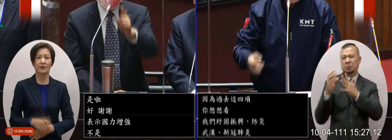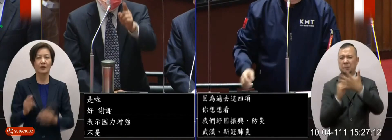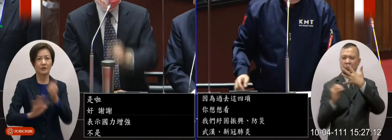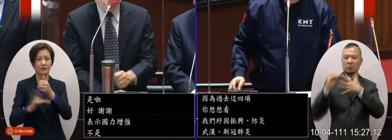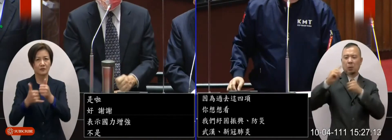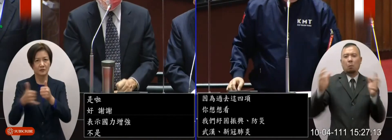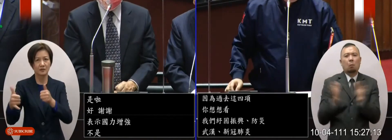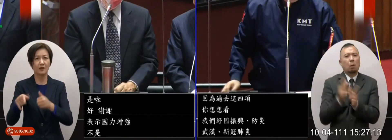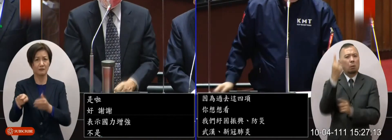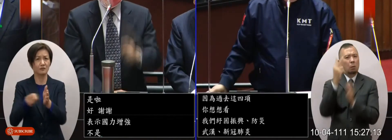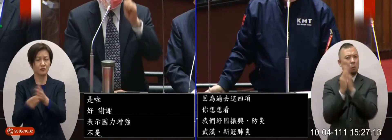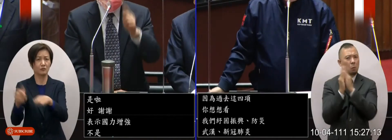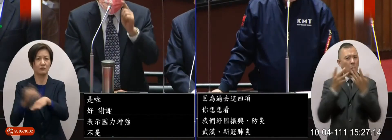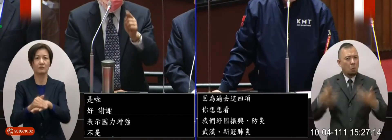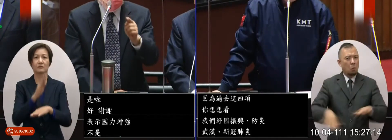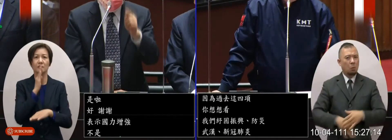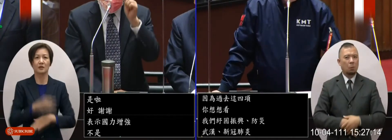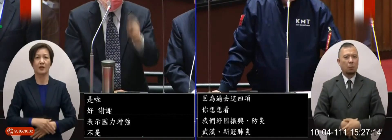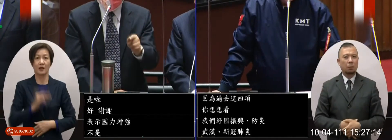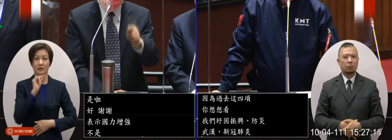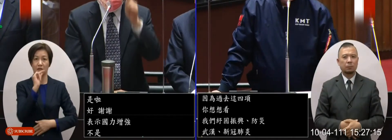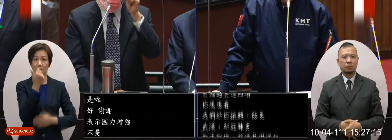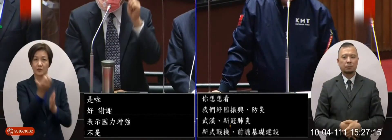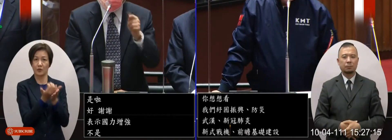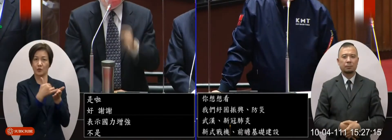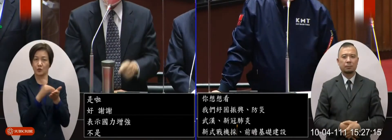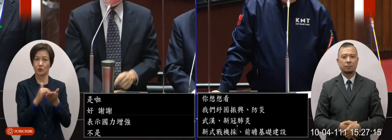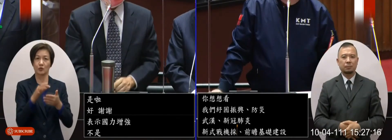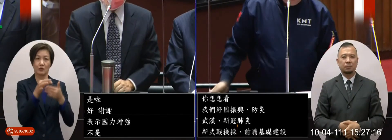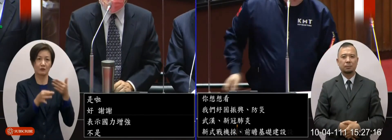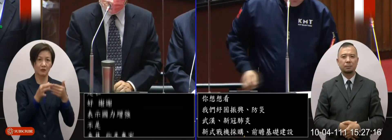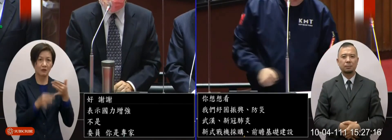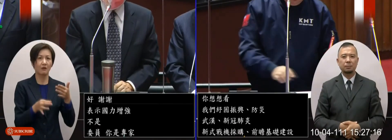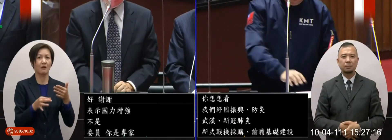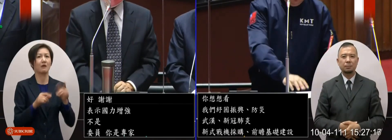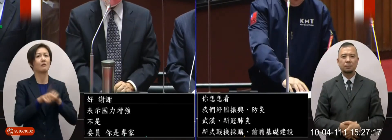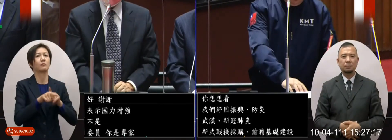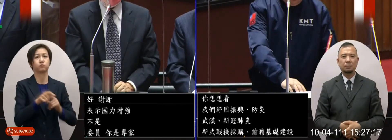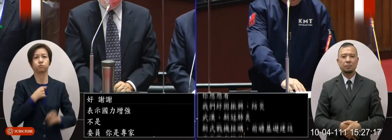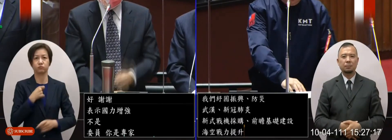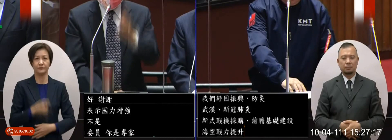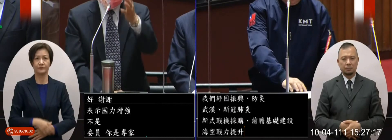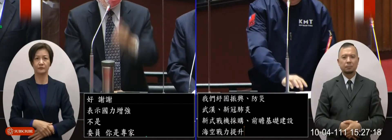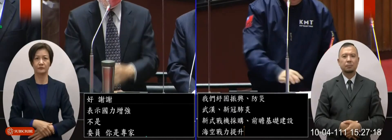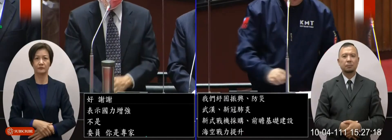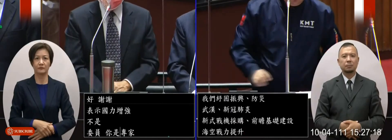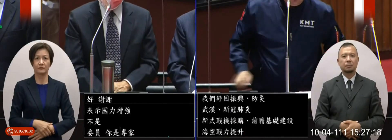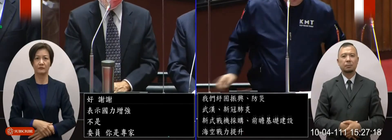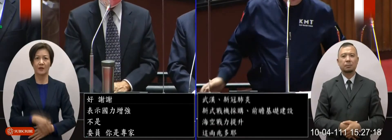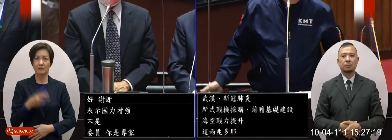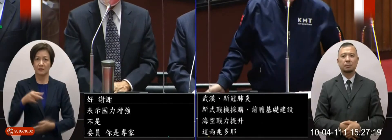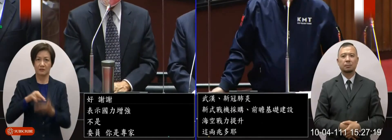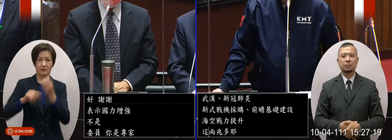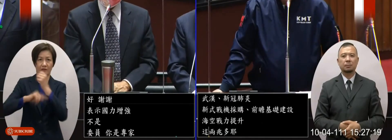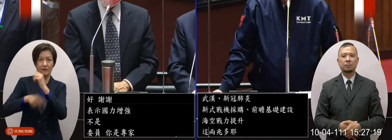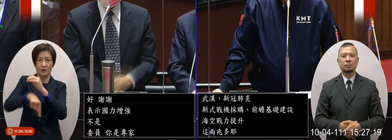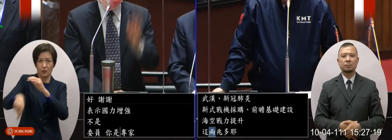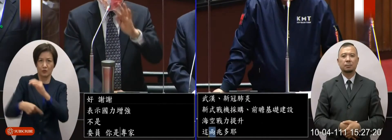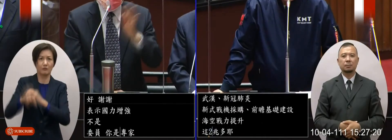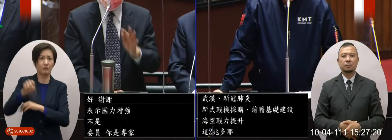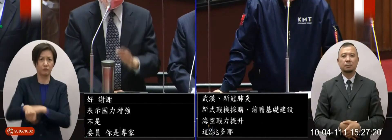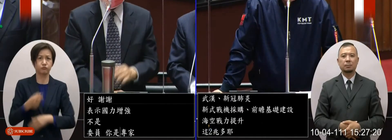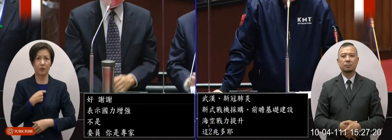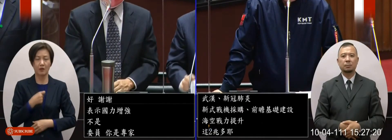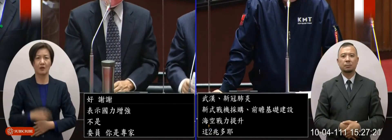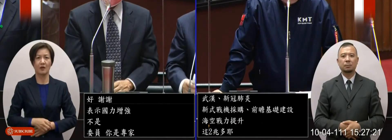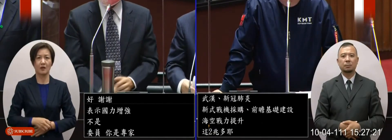员，你是专家，特别预算要编列有特别预算的条件，还得要经过国务院同意，这都不